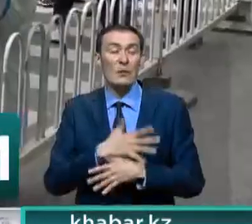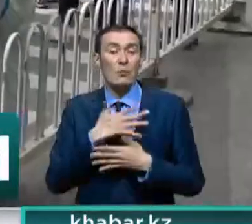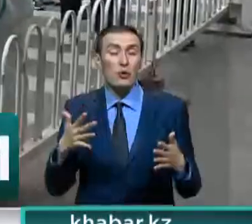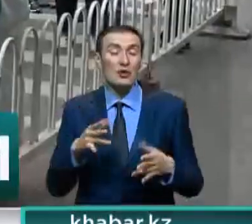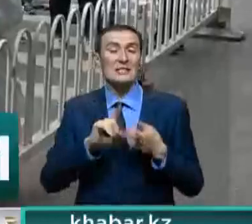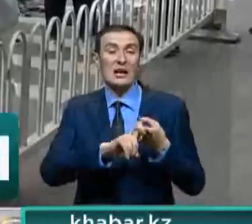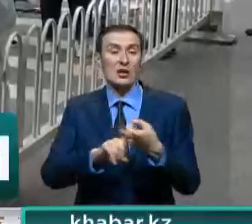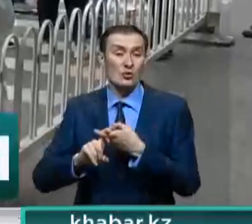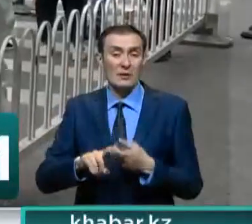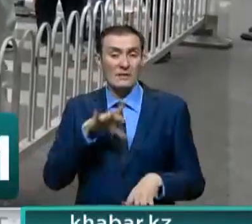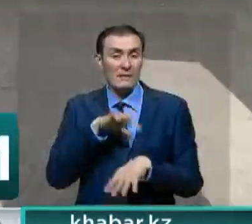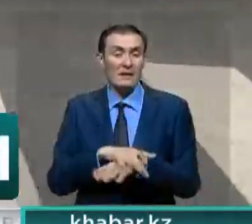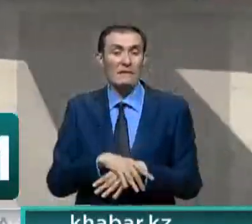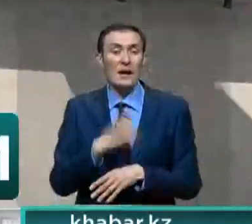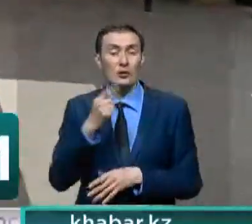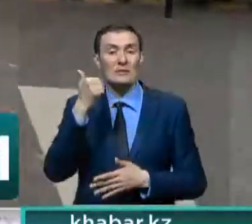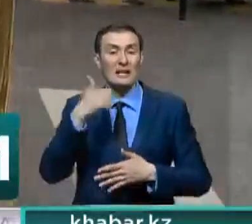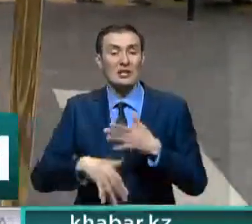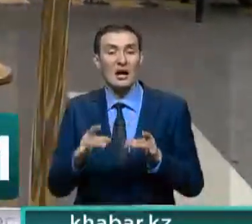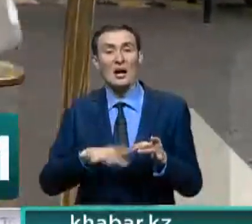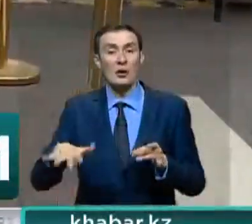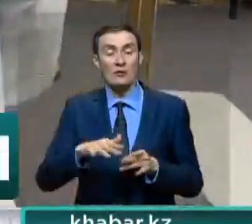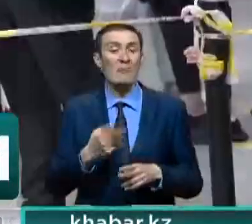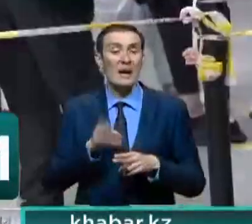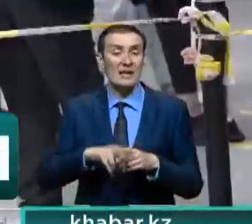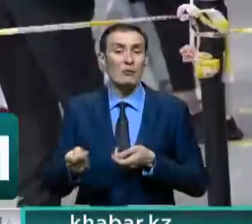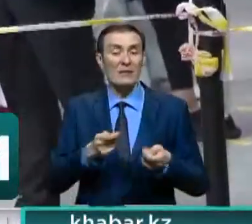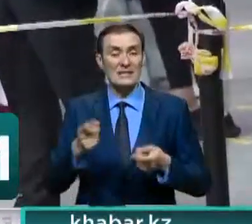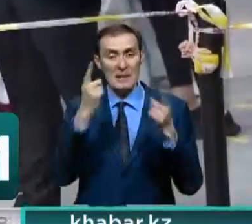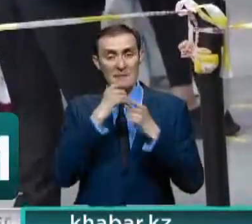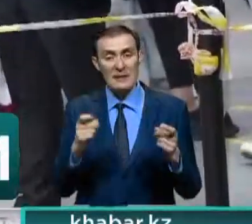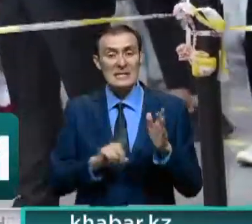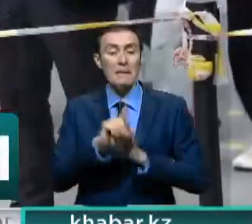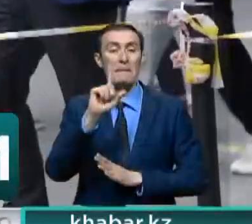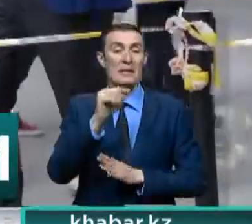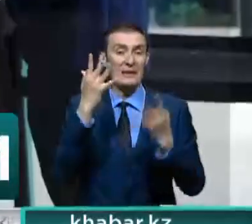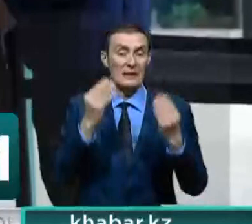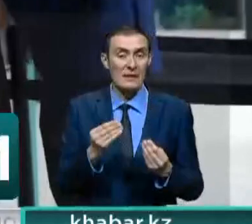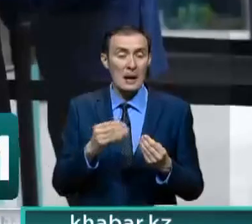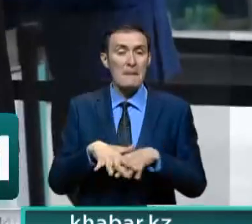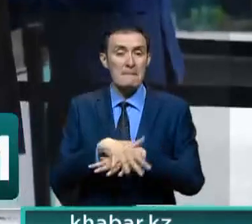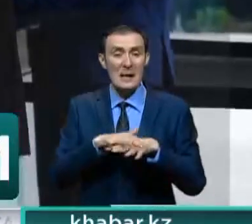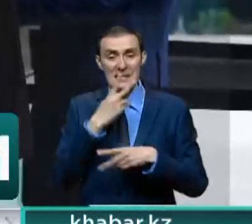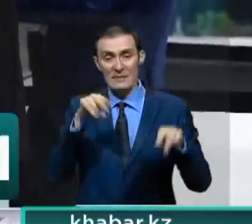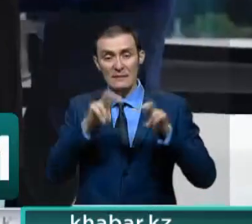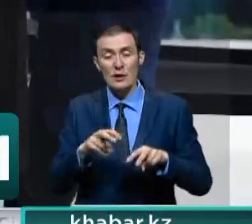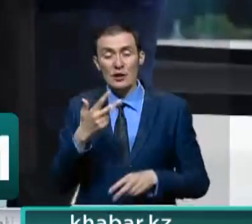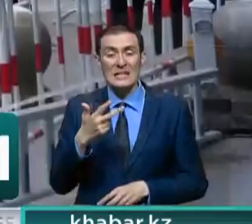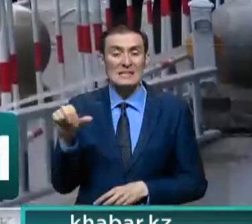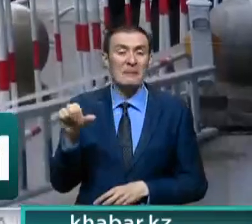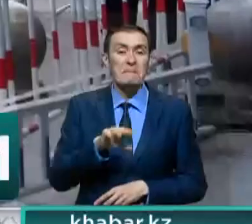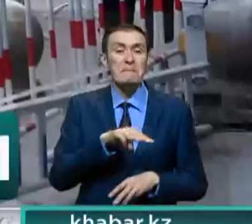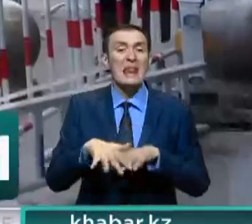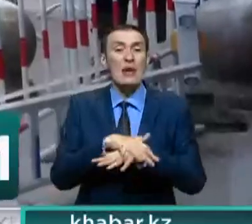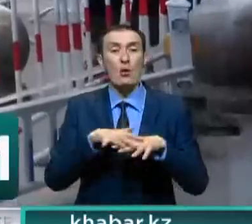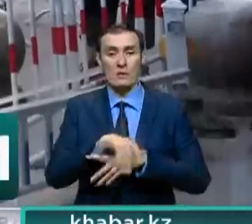всего зараженных выявляют в одном из столичных районов. Поэтому власти объявили с понедельника массовое тестирование среди